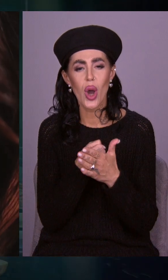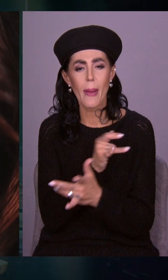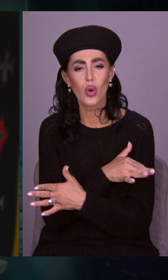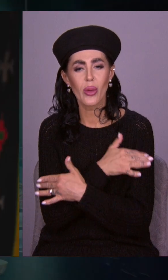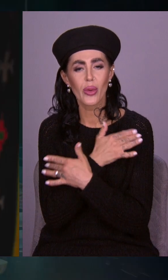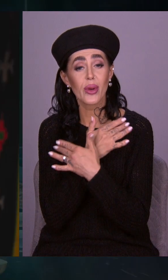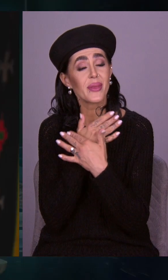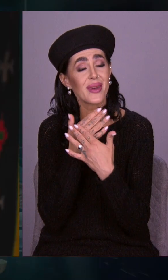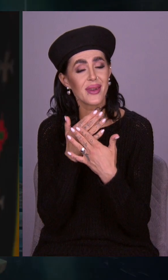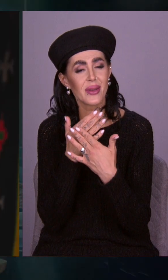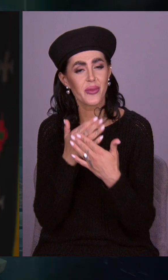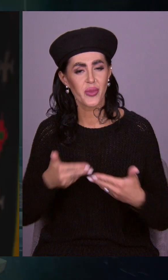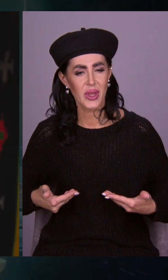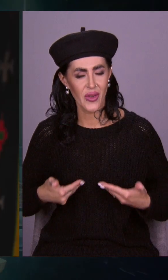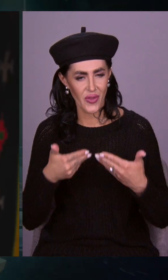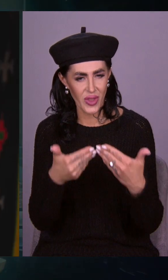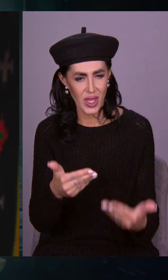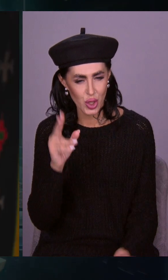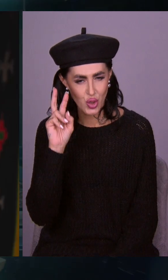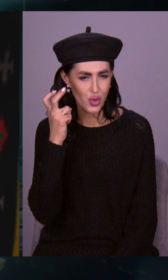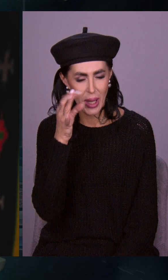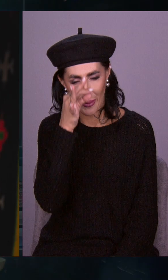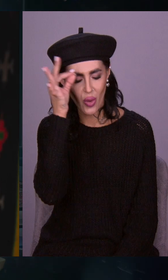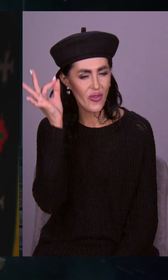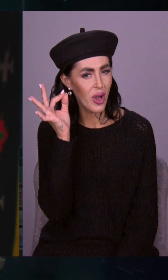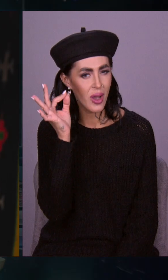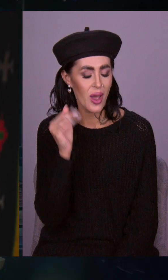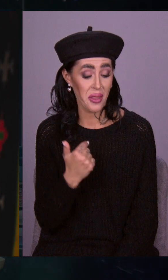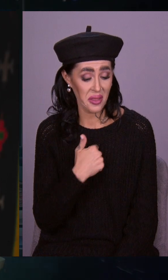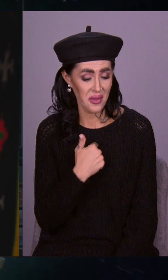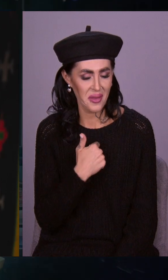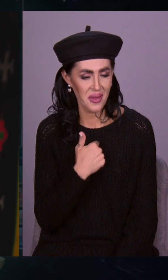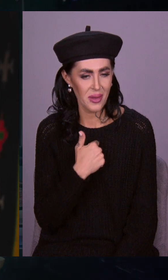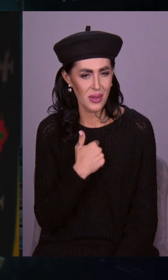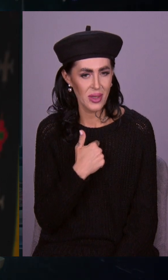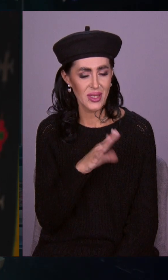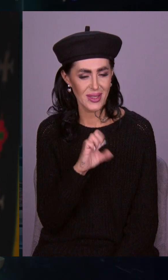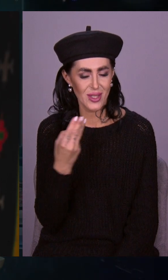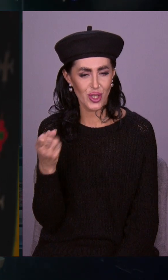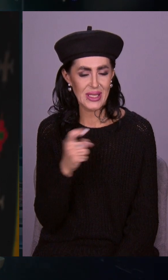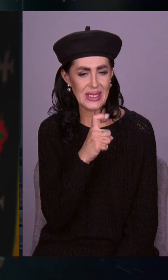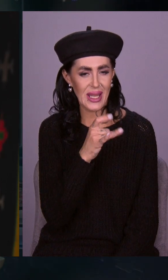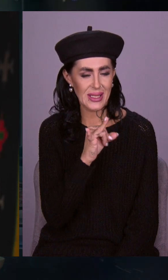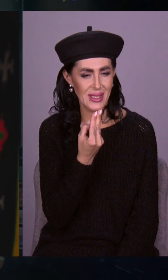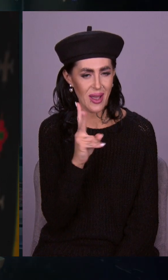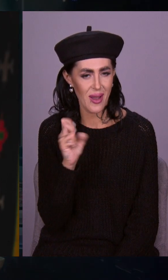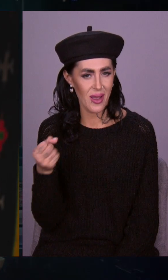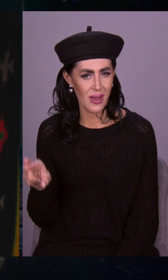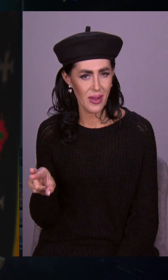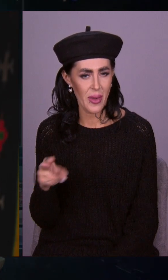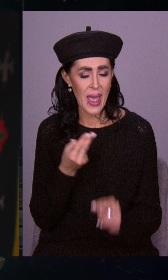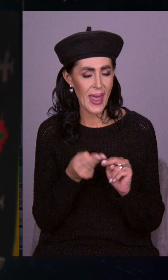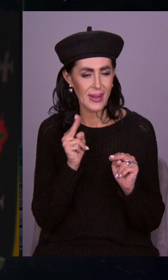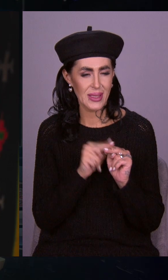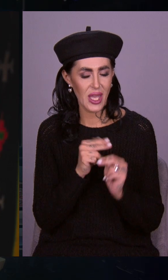мурах. Вітаю, чорноброві. Я Олександра Заріцька. І це